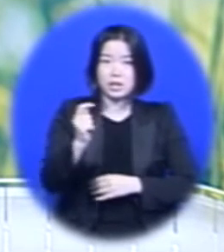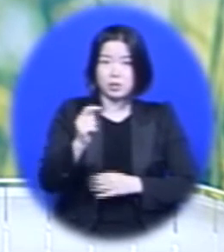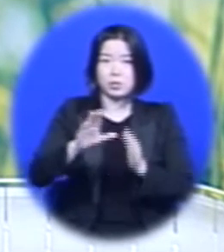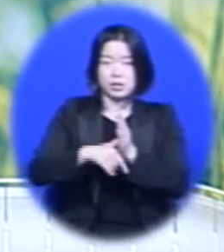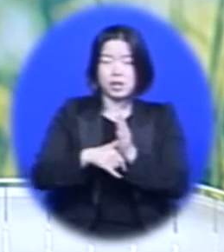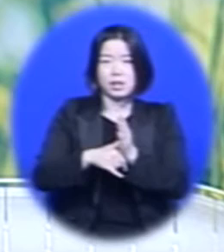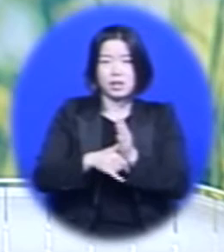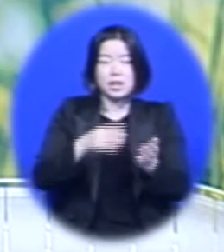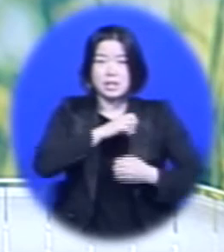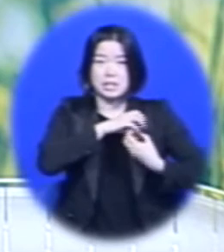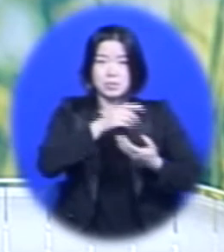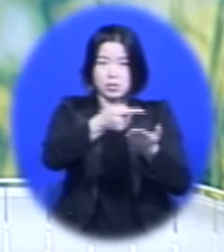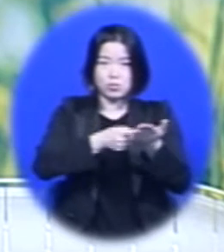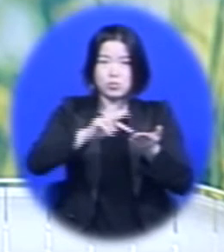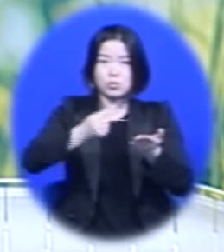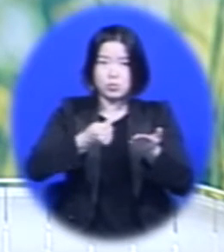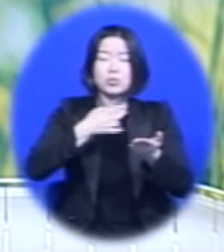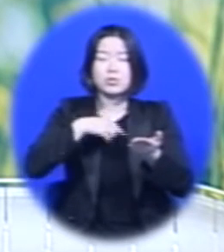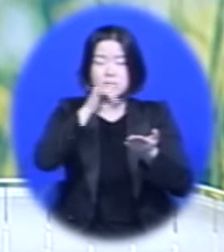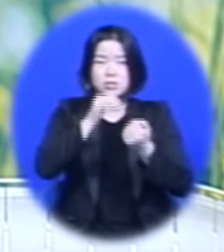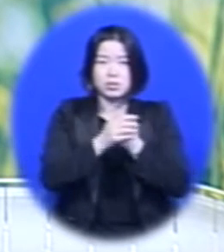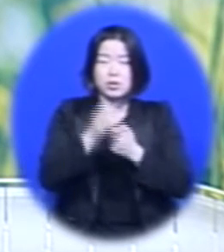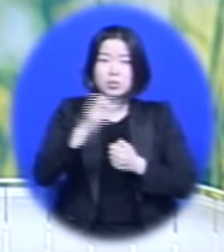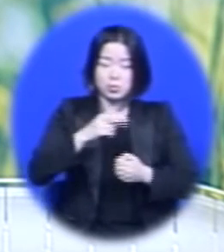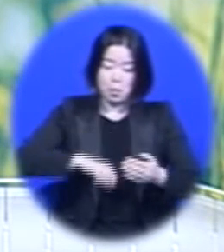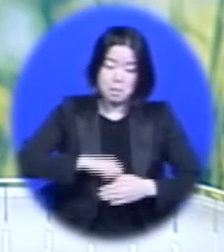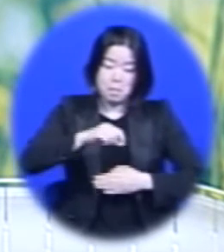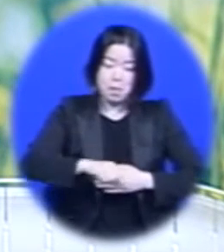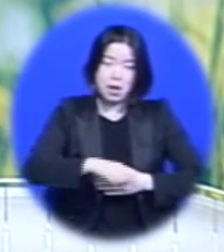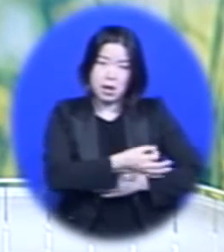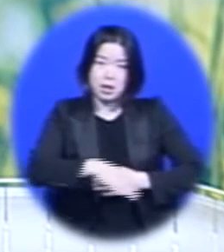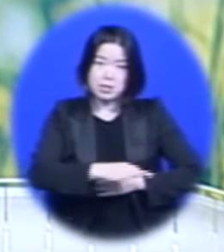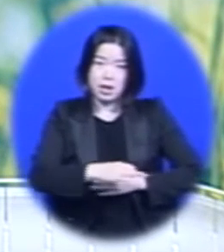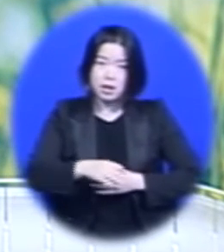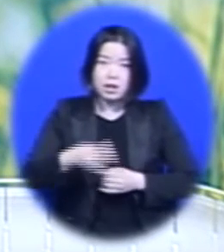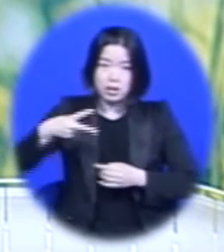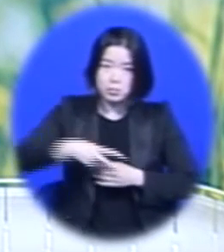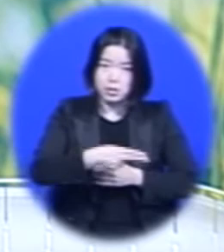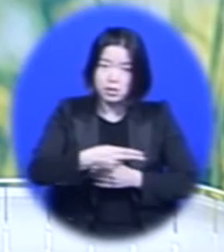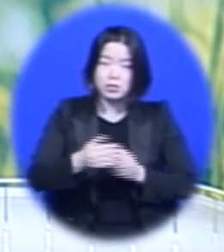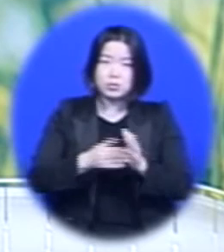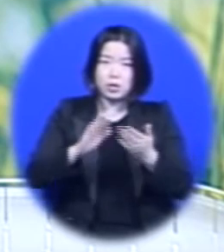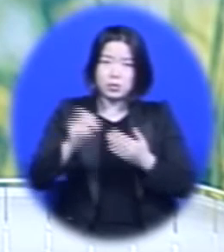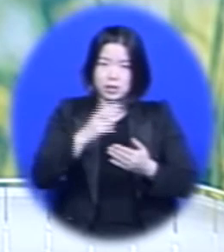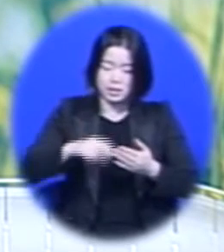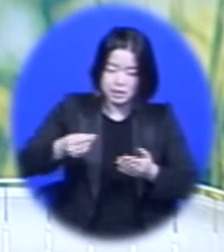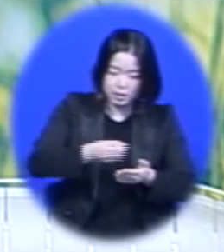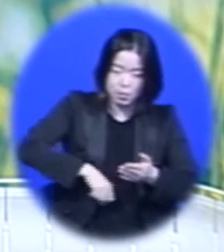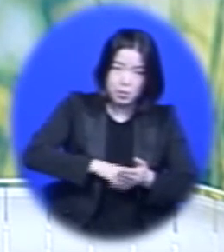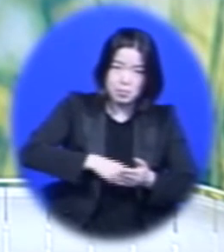수술도 받아야만 했습니다. 그리고 배 밖으로 꺼내놓은 장의 일부를 잘라내고 복원하는 수술 역시